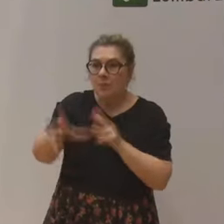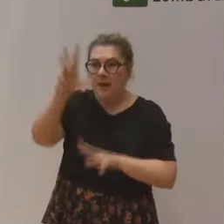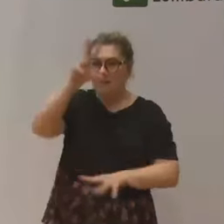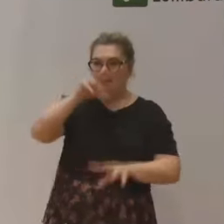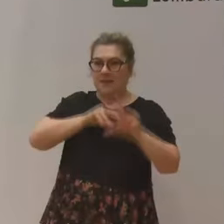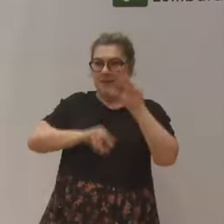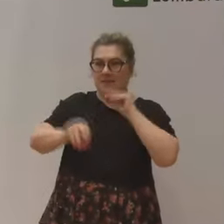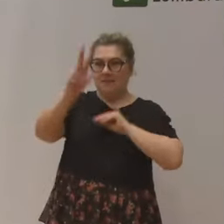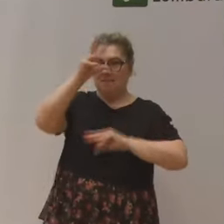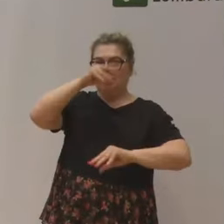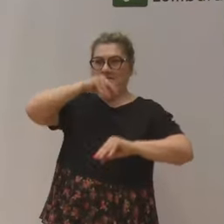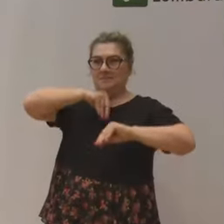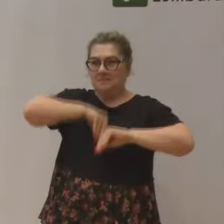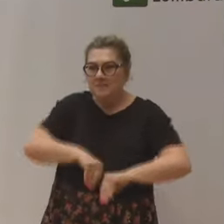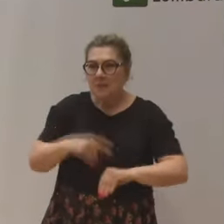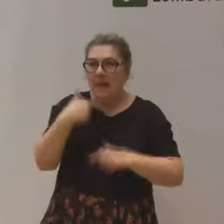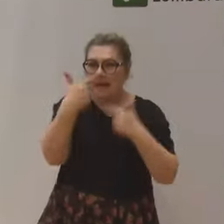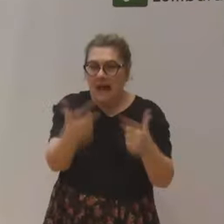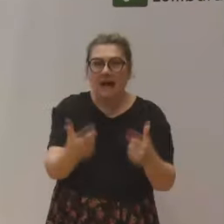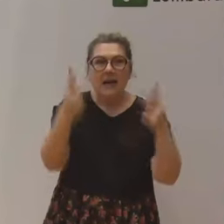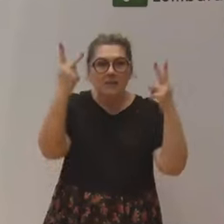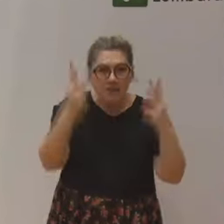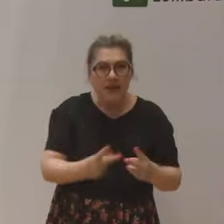produrre pienamente